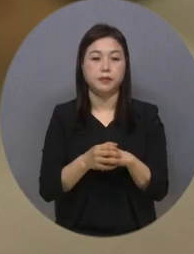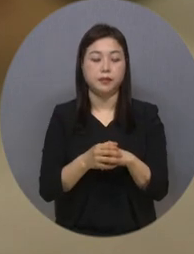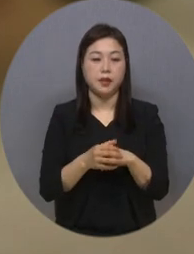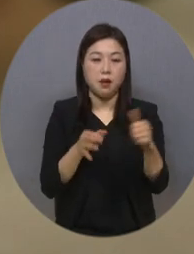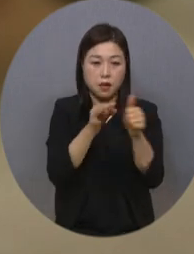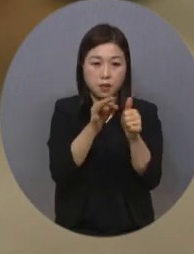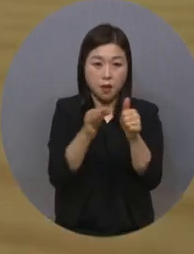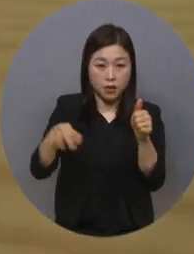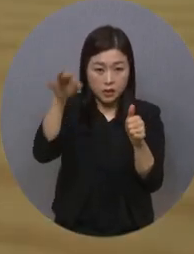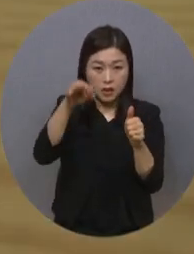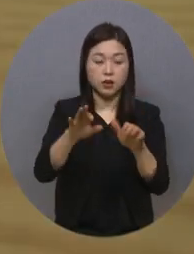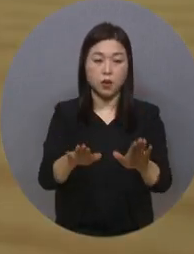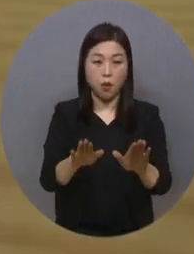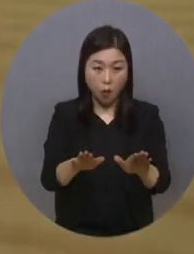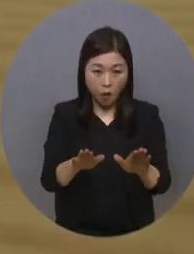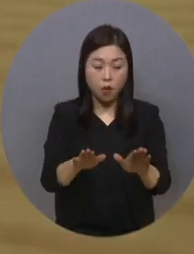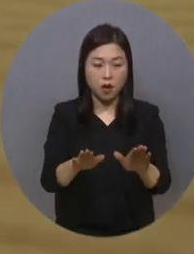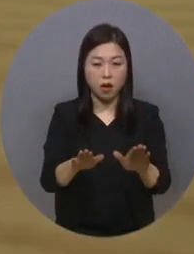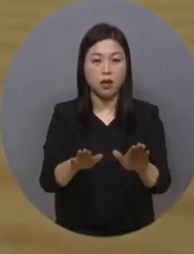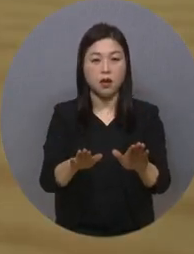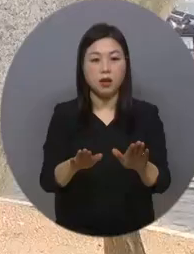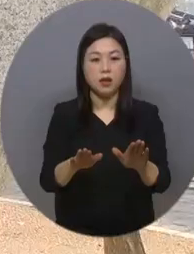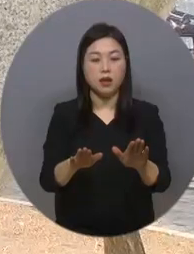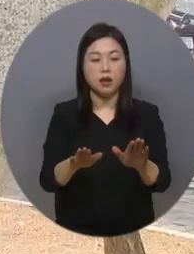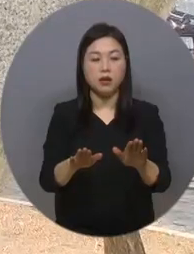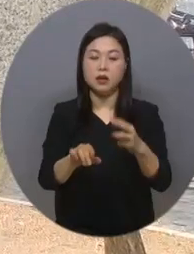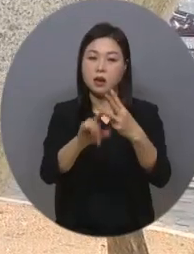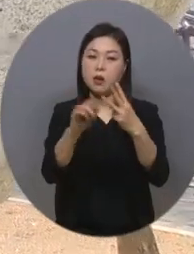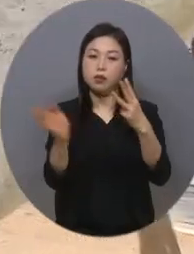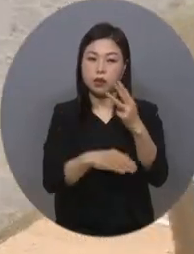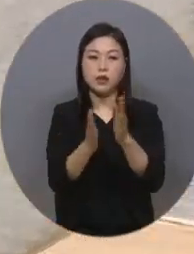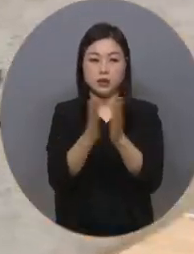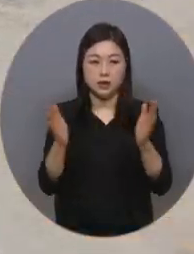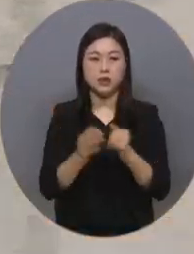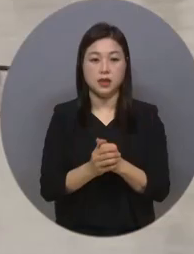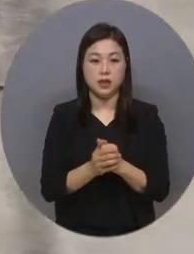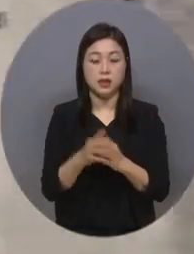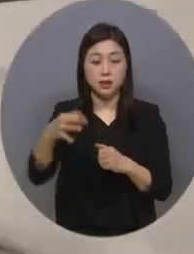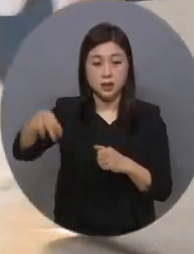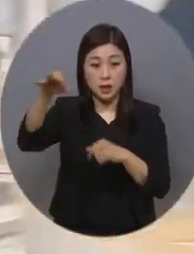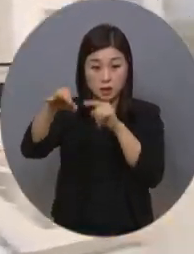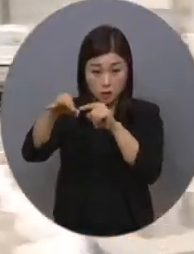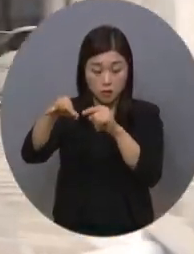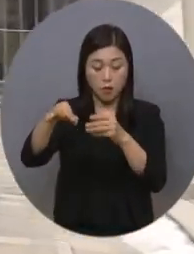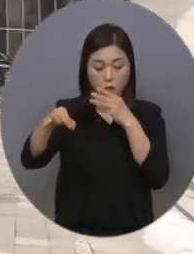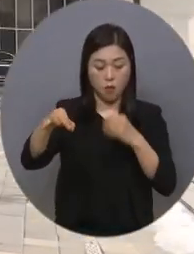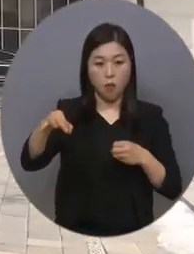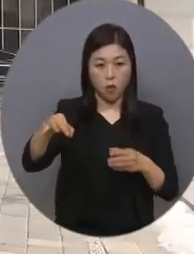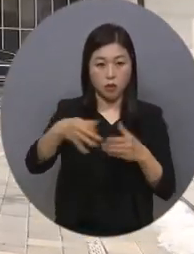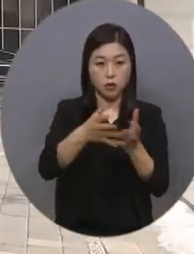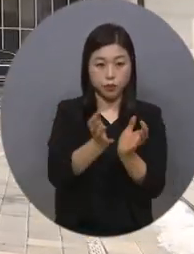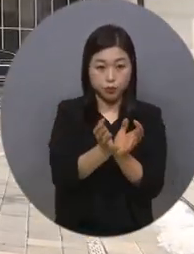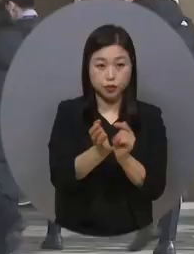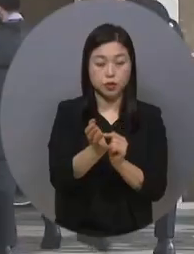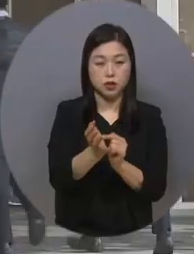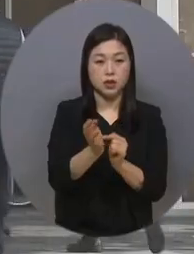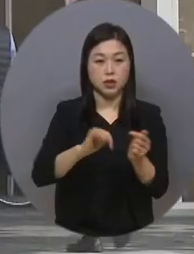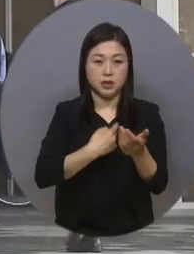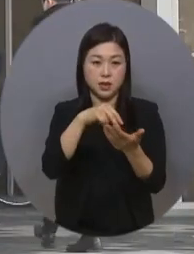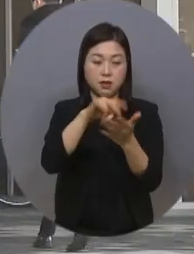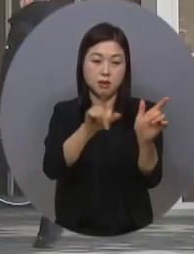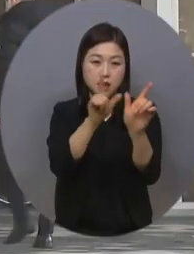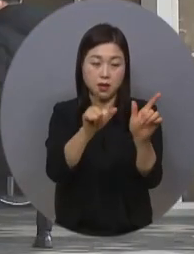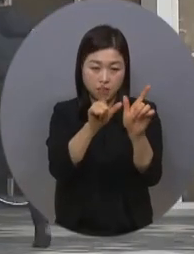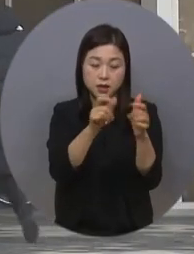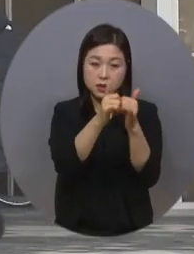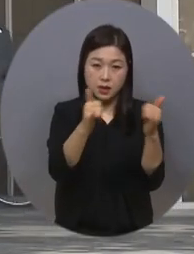이달분 급여부터 반영됩니다 이번 인상에 대해 복지부는 자외 참여자의 생활비 부담이 다소